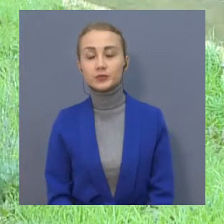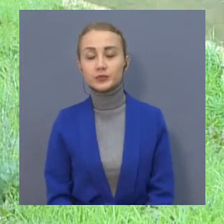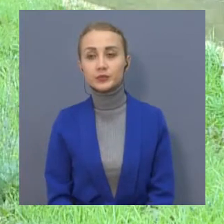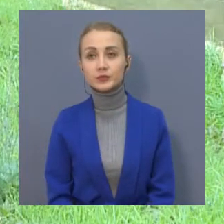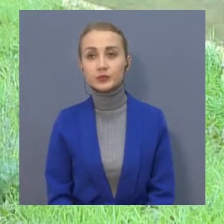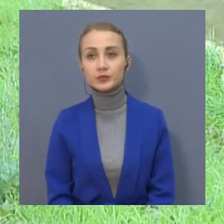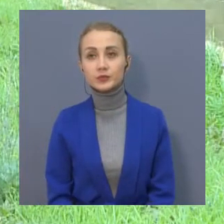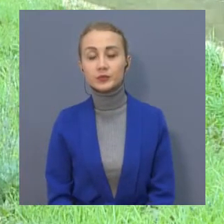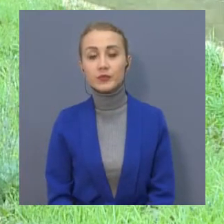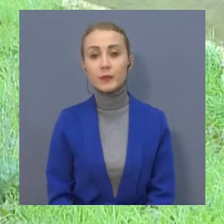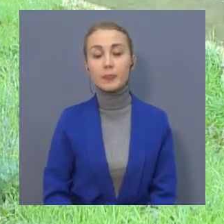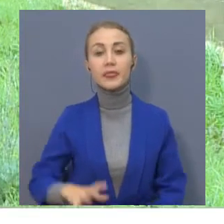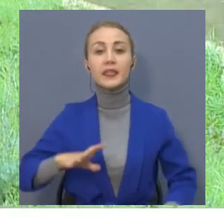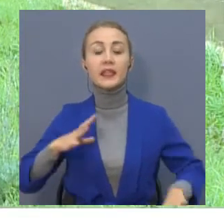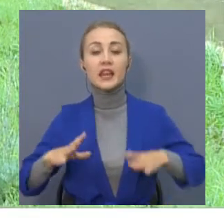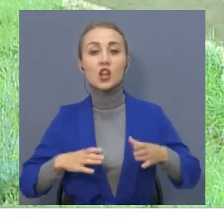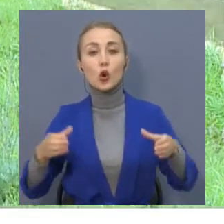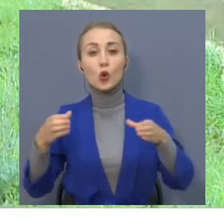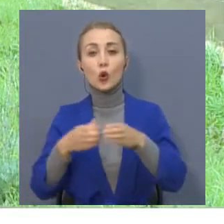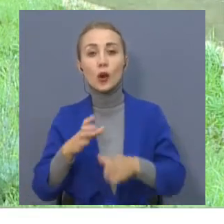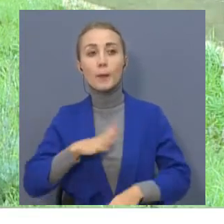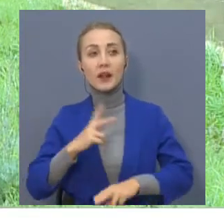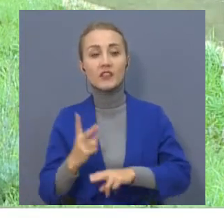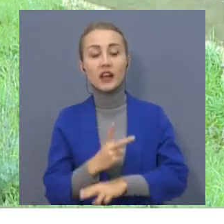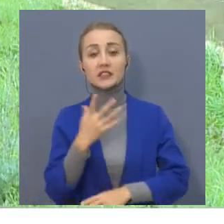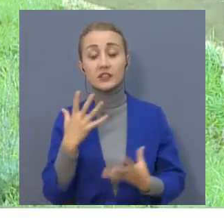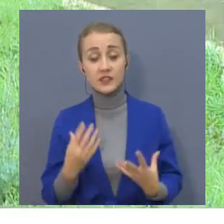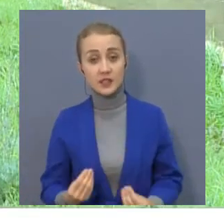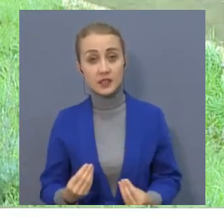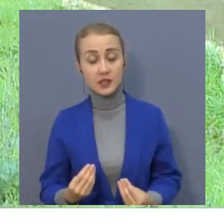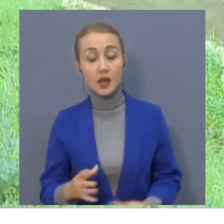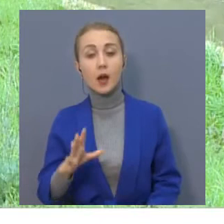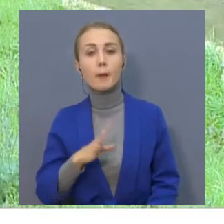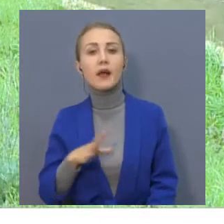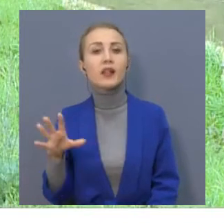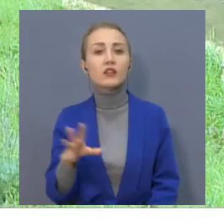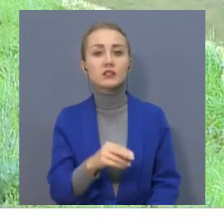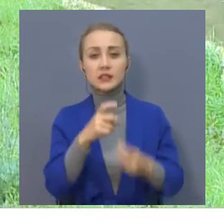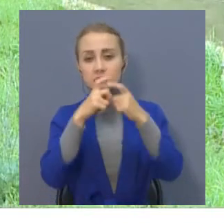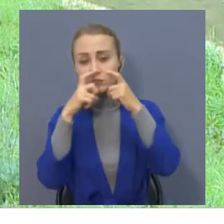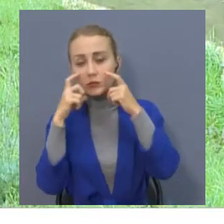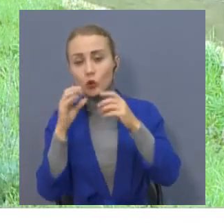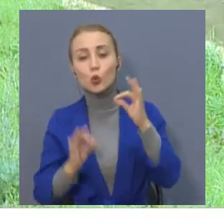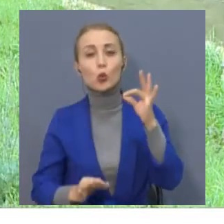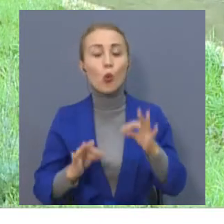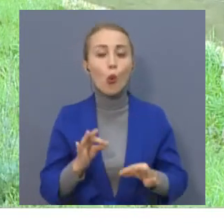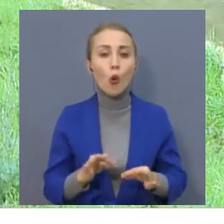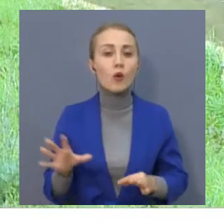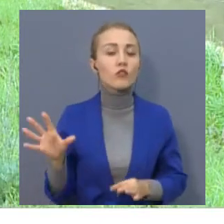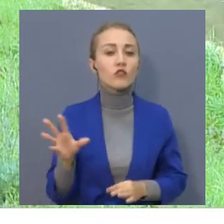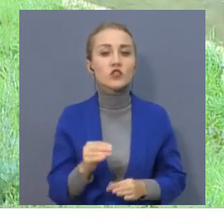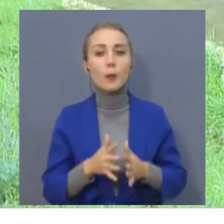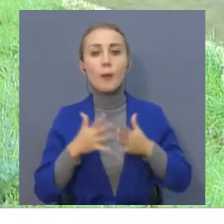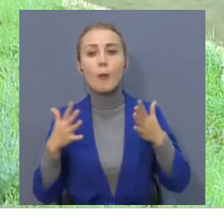Белгілі кәсіпкер нағыз спорт жанашыры Батырбек Уәлиев өзінің жеке қаржысына тұрғызған бұл ғимаратта